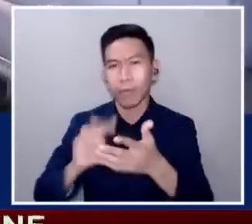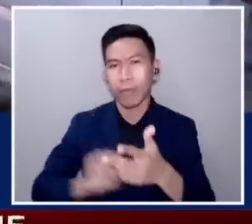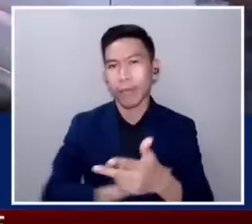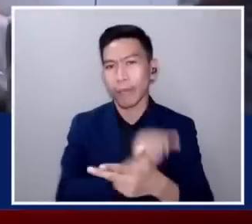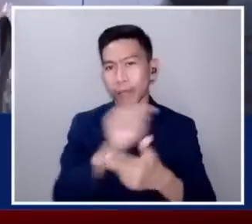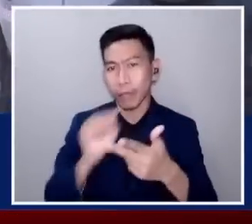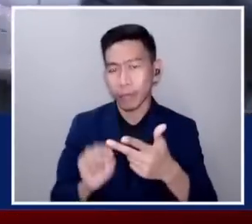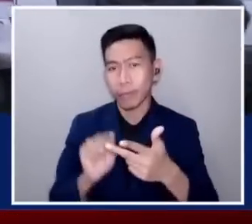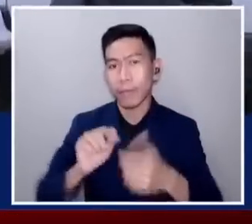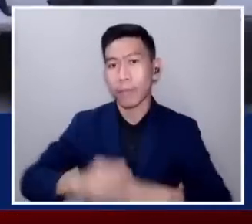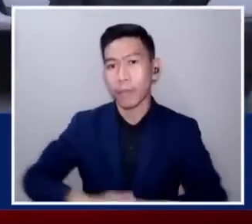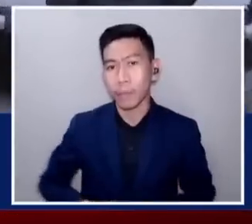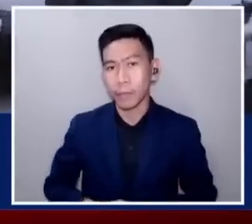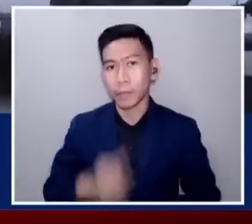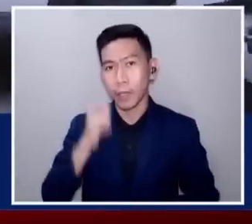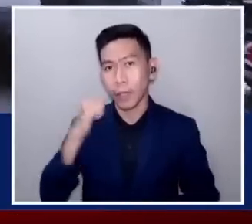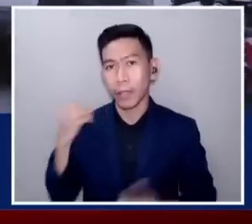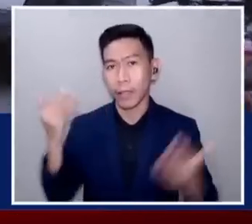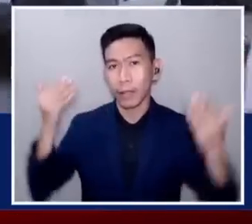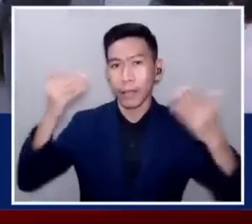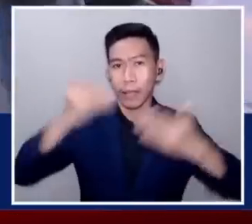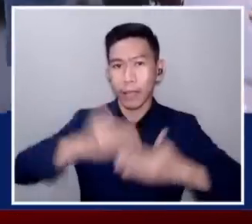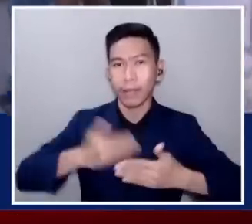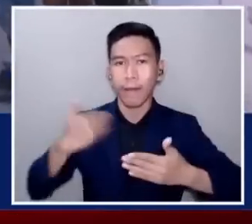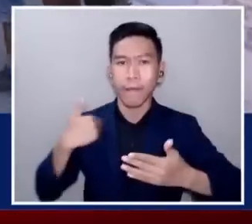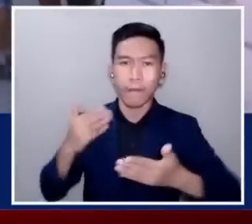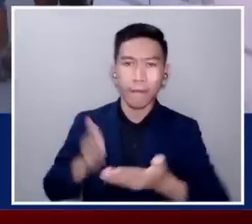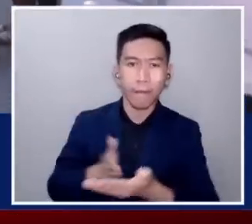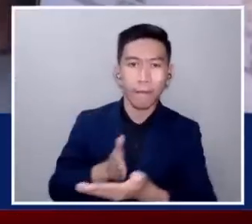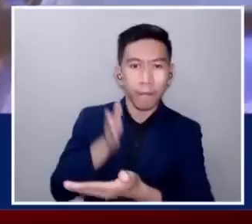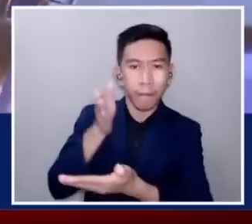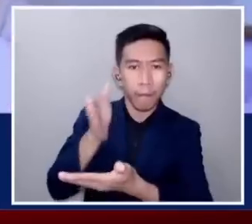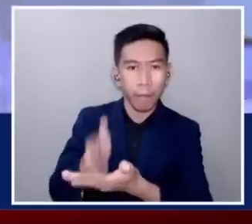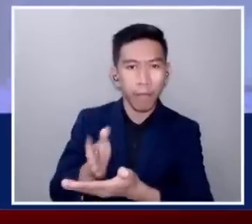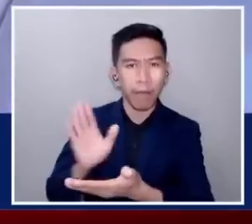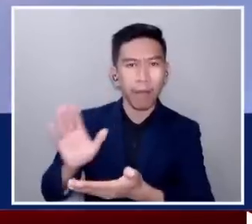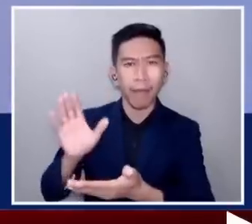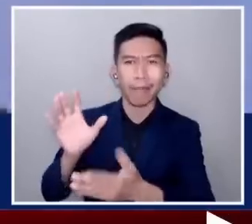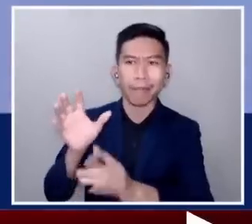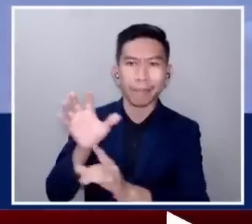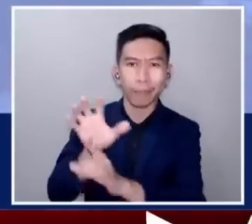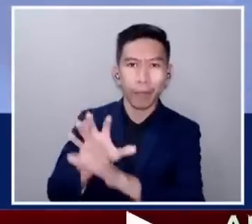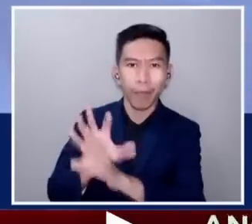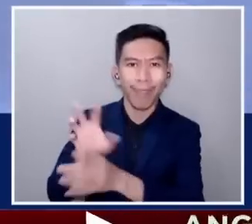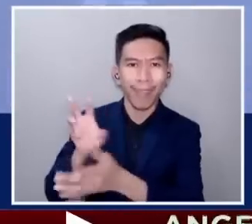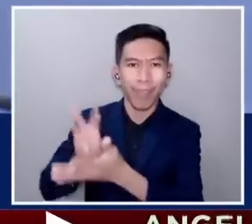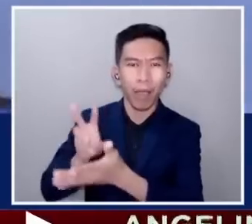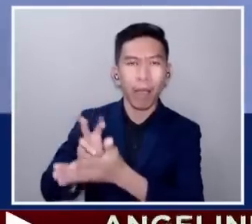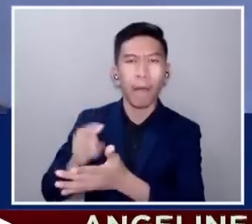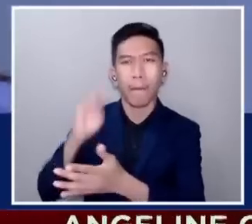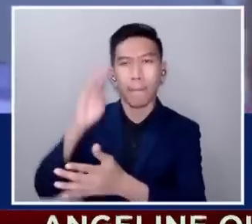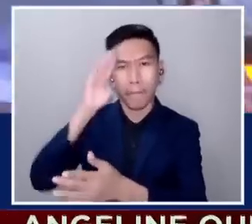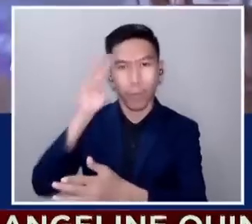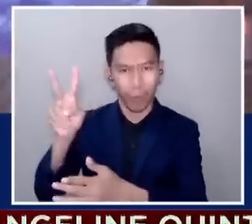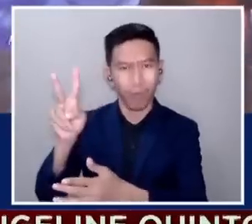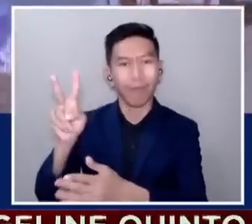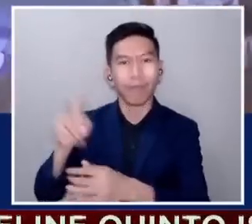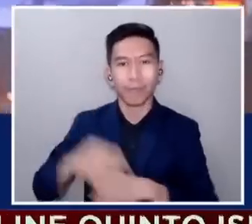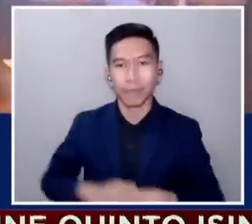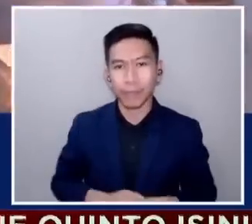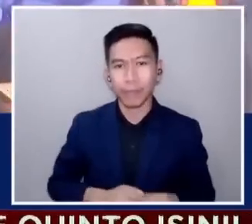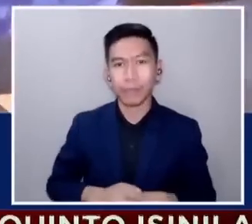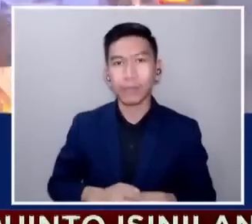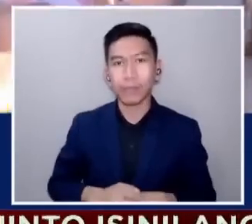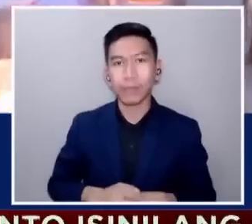Kagabi, pinasok din niya ang baluarte ni dating Senador Bongbong Marcos. Mula San Juanico Bridge, nag-motorcade si Pacquiao